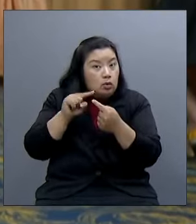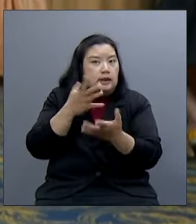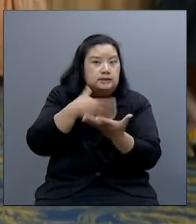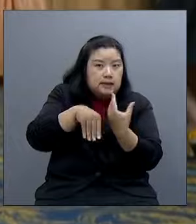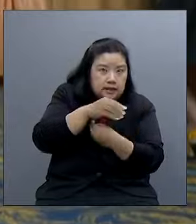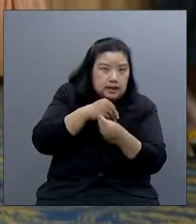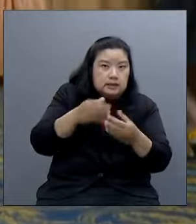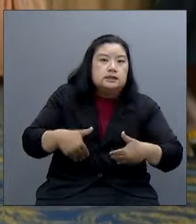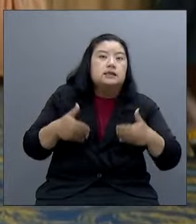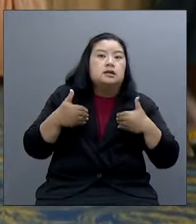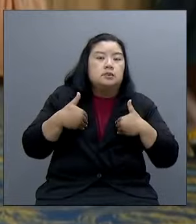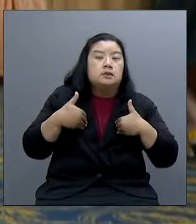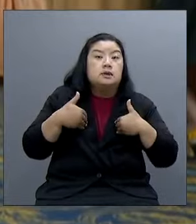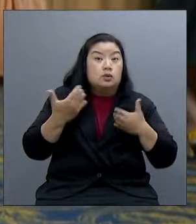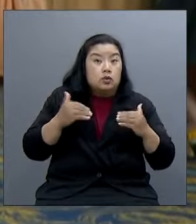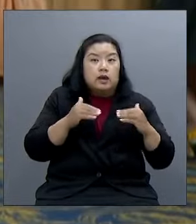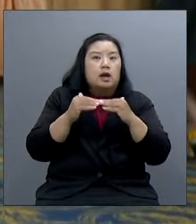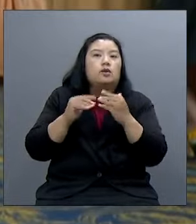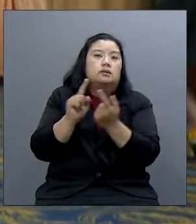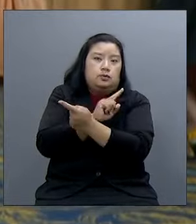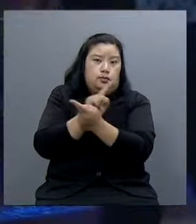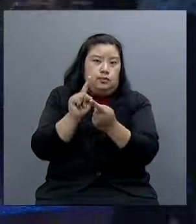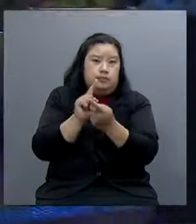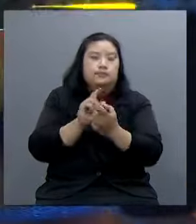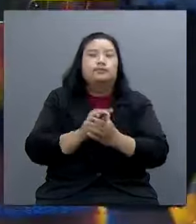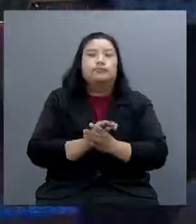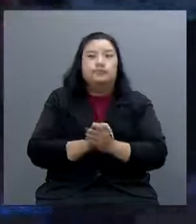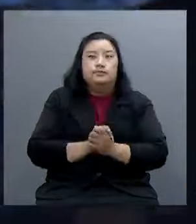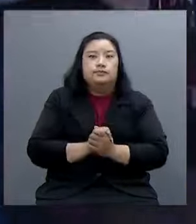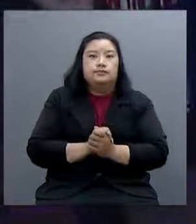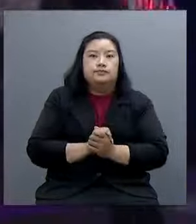จแล้วก็สุขภาวะทางสังคมค่ะ